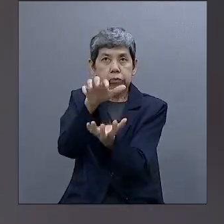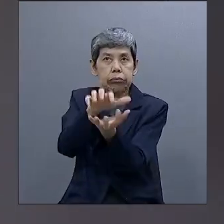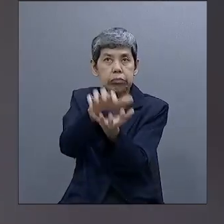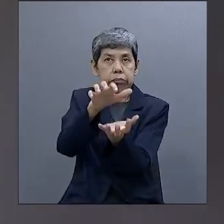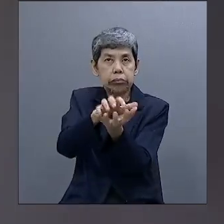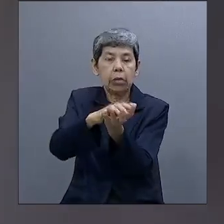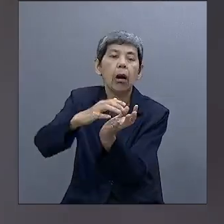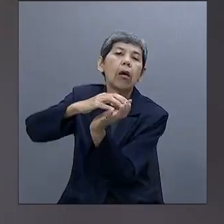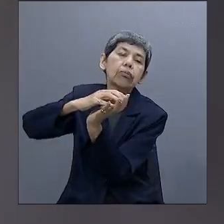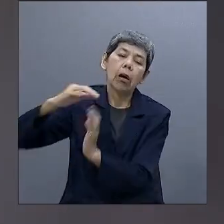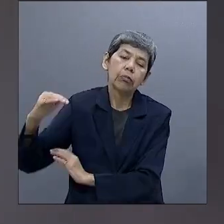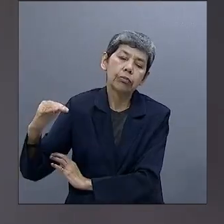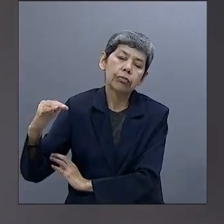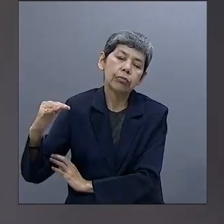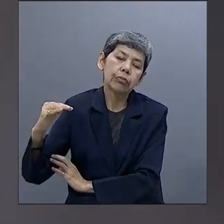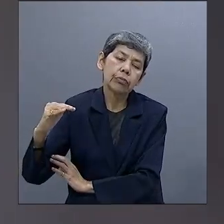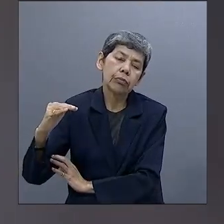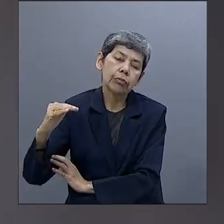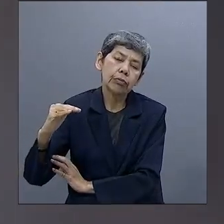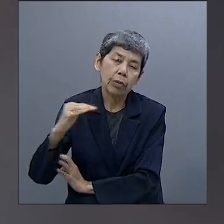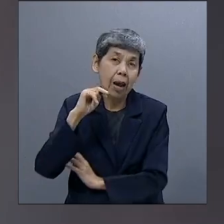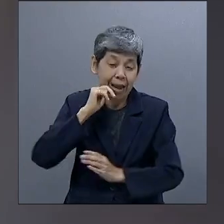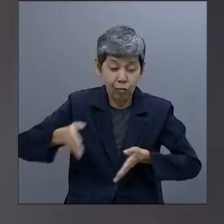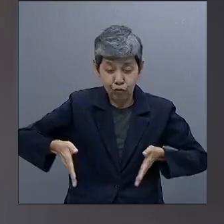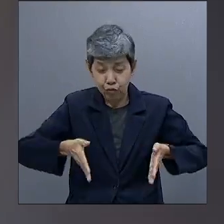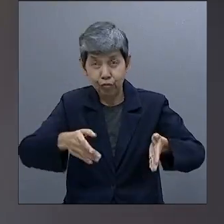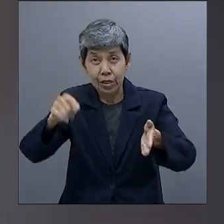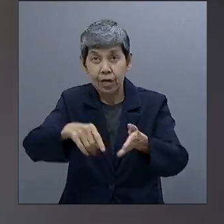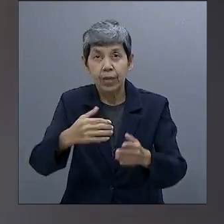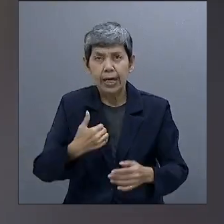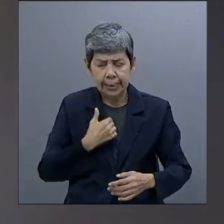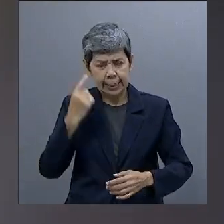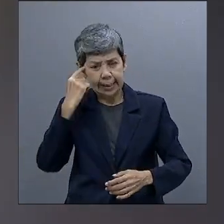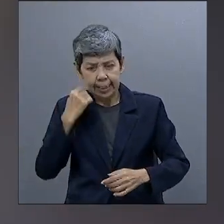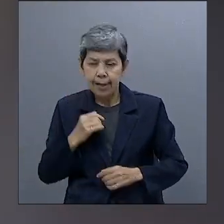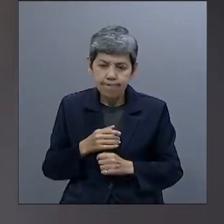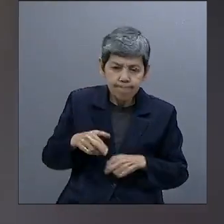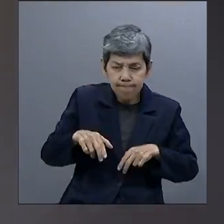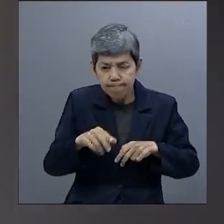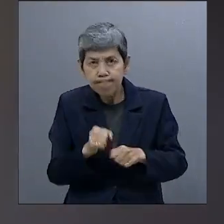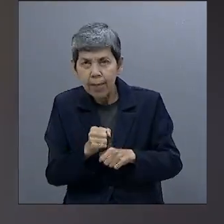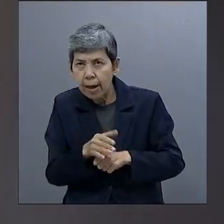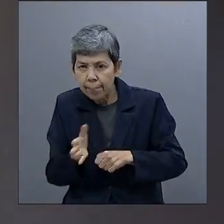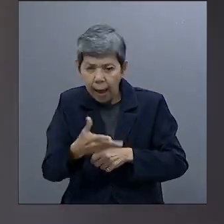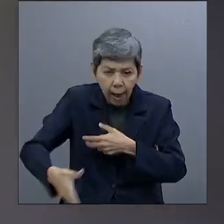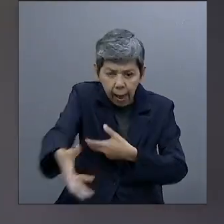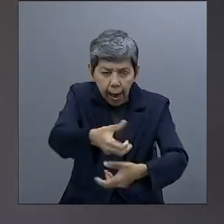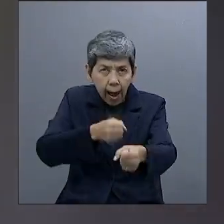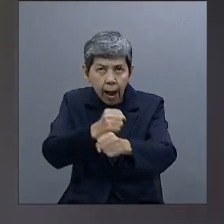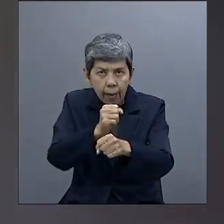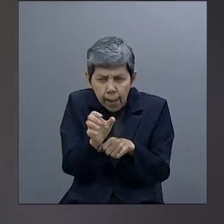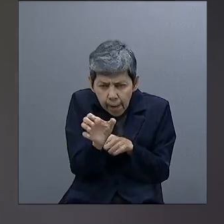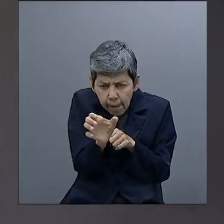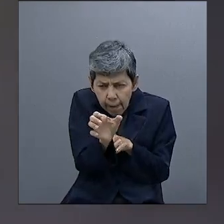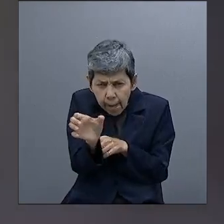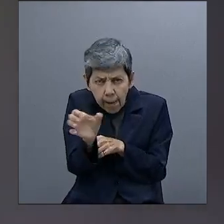ำลังนอนลอยคออยู่ริมตลิ่งในบึงหนองอ้อระหว่างที่ชาวบ้านนั้นเขากำลังออกหาปลาแล้วเขาก็มีการถ่ายคลิปวิดีโ